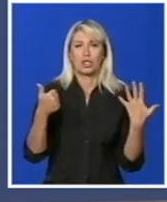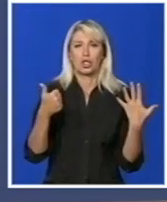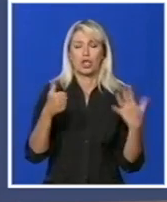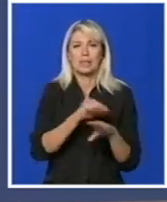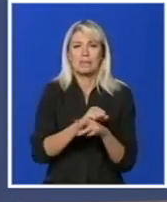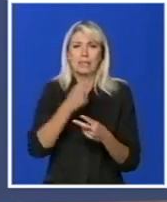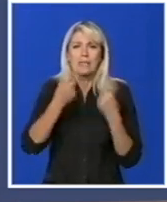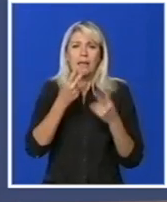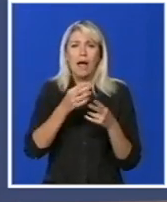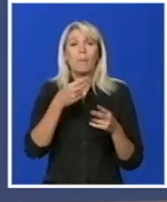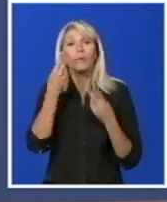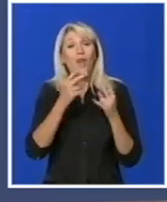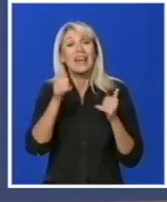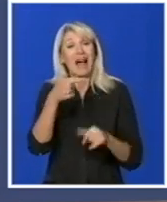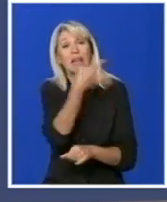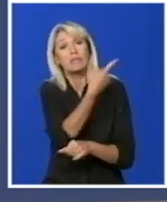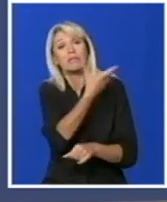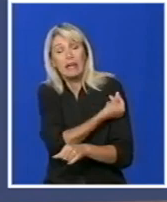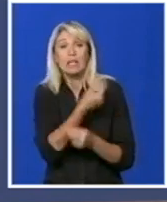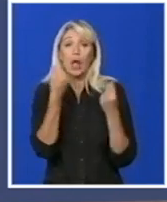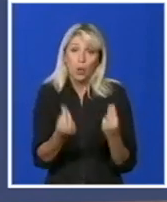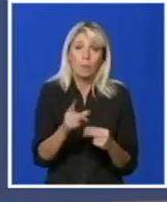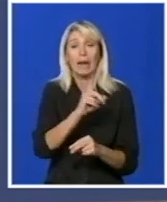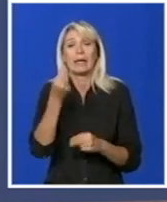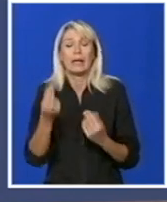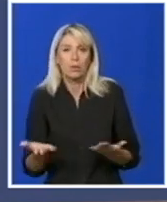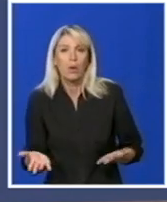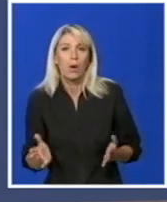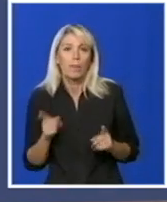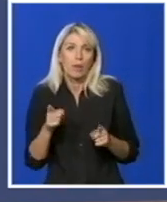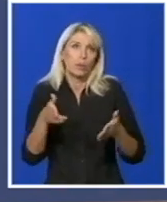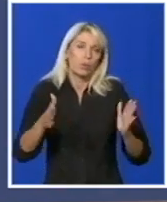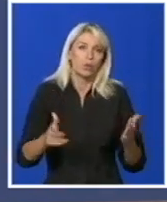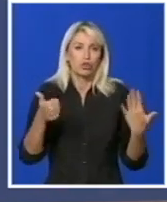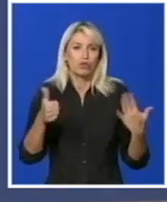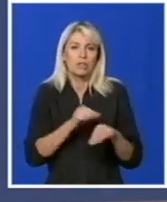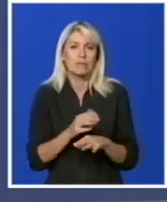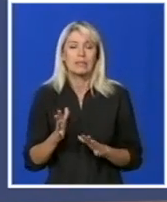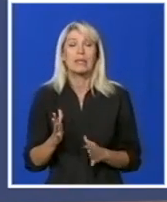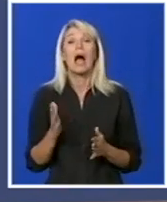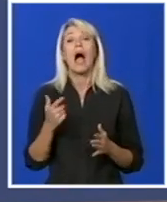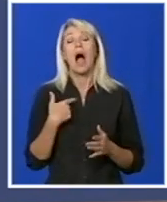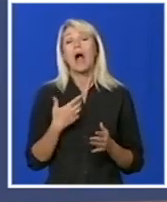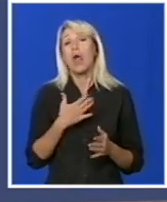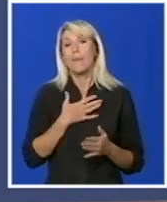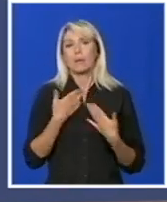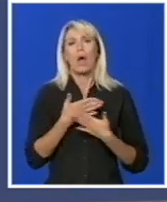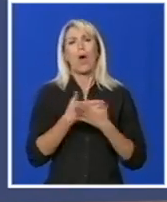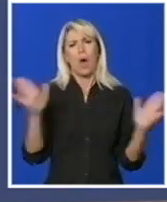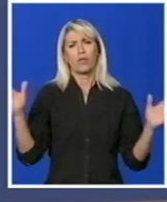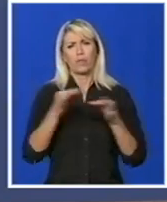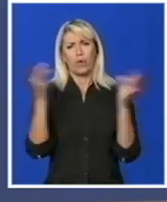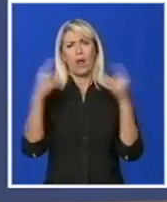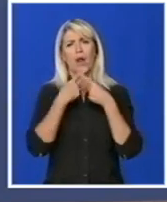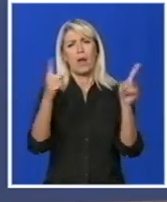koje su oni predvideli, kako je to u pravilniku, minimalno vreme. Ali, Ja ću reći otvoreno, treba malo